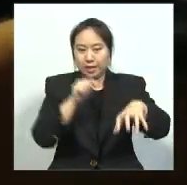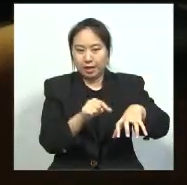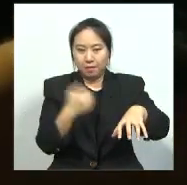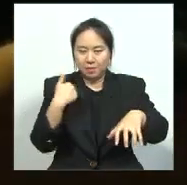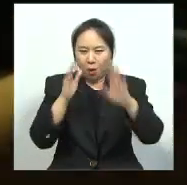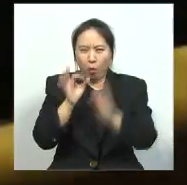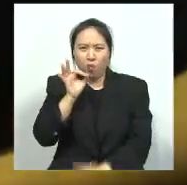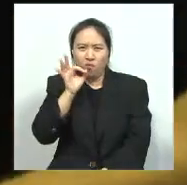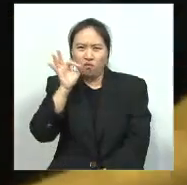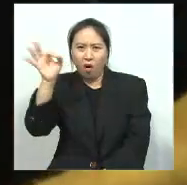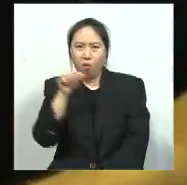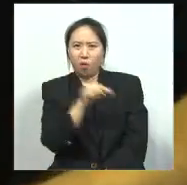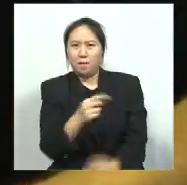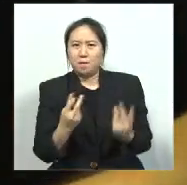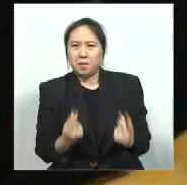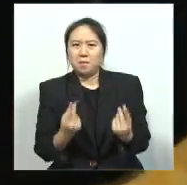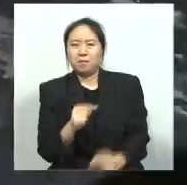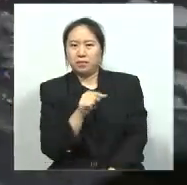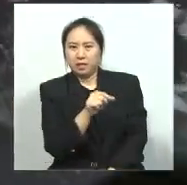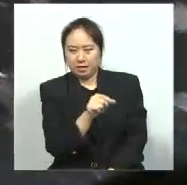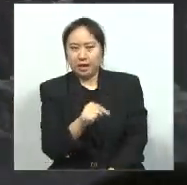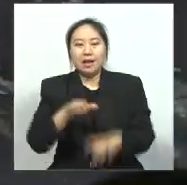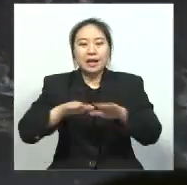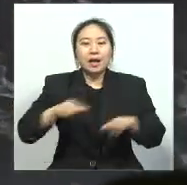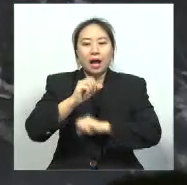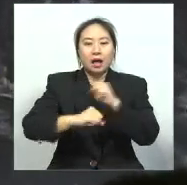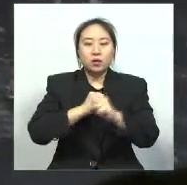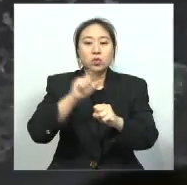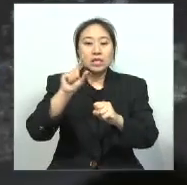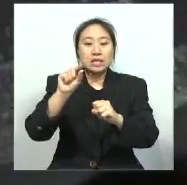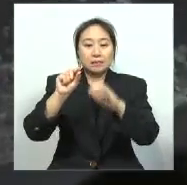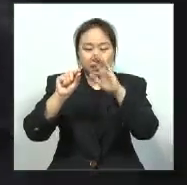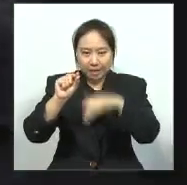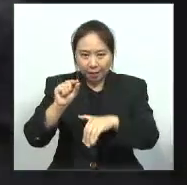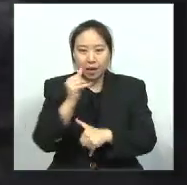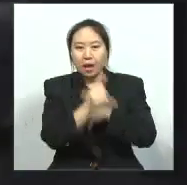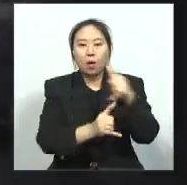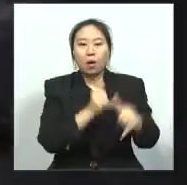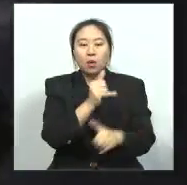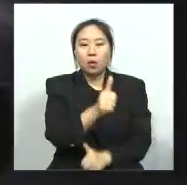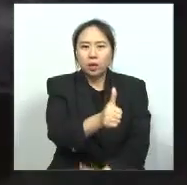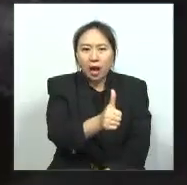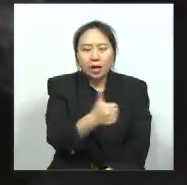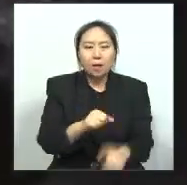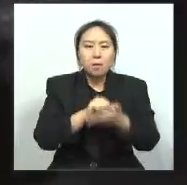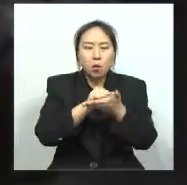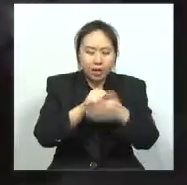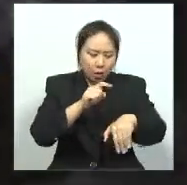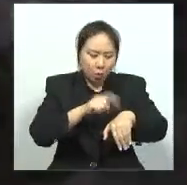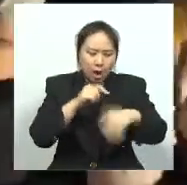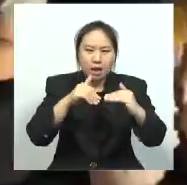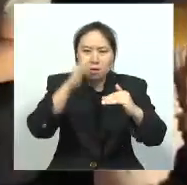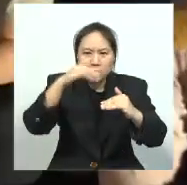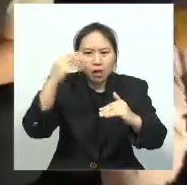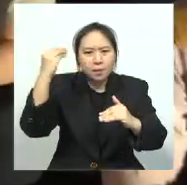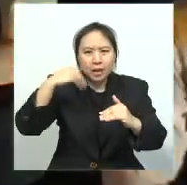ที่นั้นได้รับร้องเรียนนะครับว่าผับแห่งนี้อนุญาตให้เด็กอายุต่ำกว่า20ปีเนี่ยเข้าไปใช้บริการแล้วก็เปิดให้บริการเกินเวลาอยู่เป็นประจ